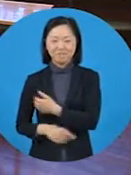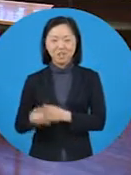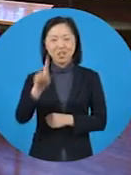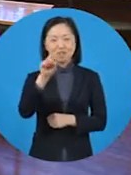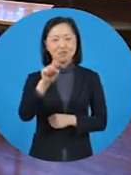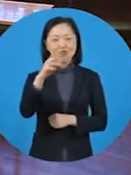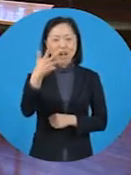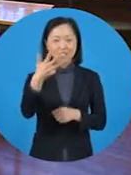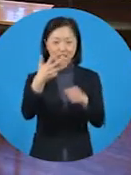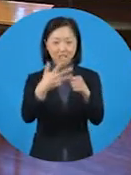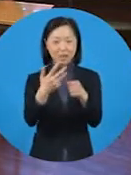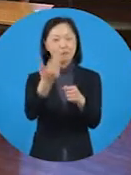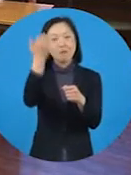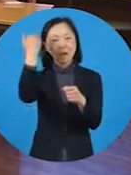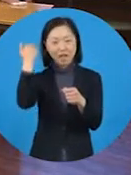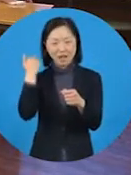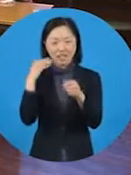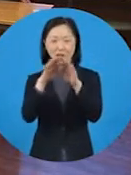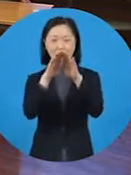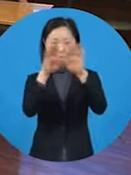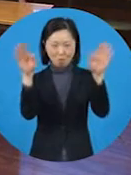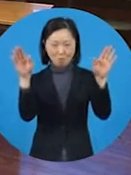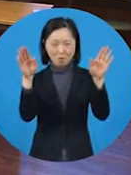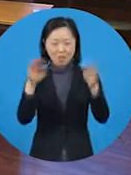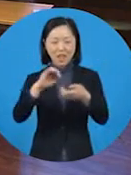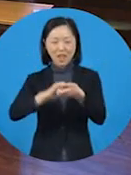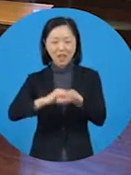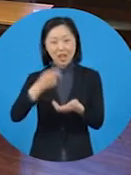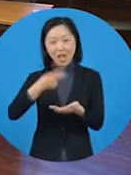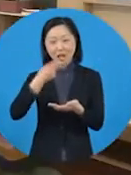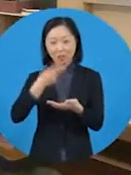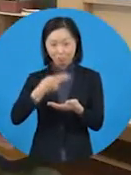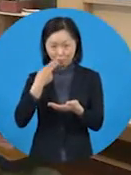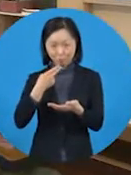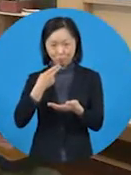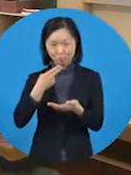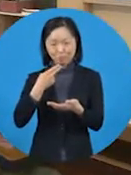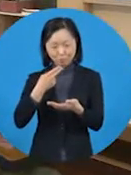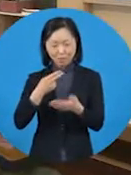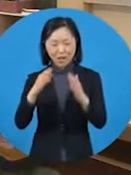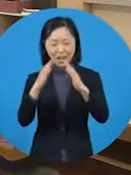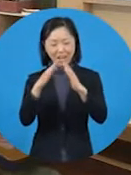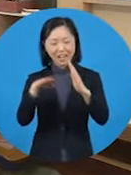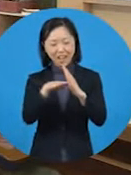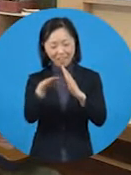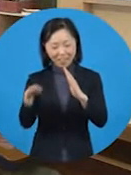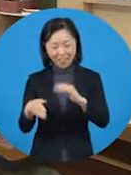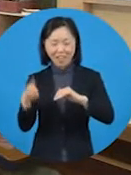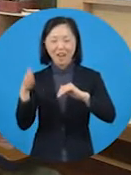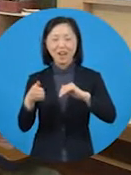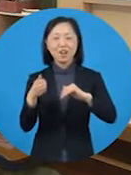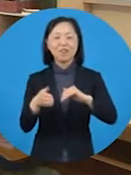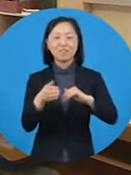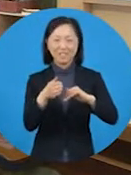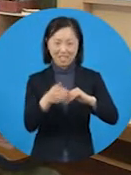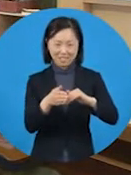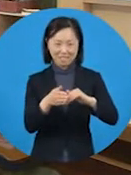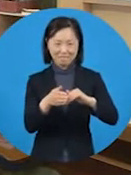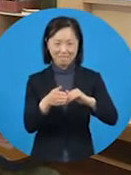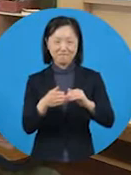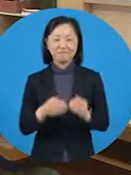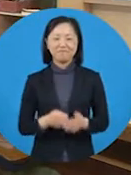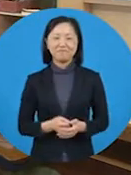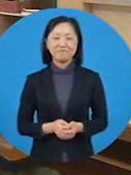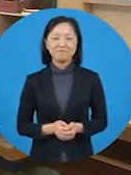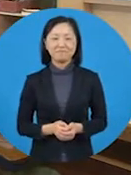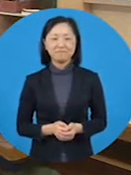です。18年前にお米屋さんが始めた定食屋さん、家庭的な料理が味わえると地